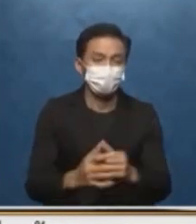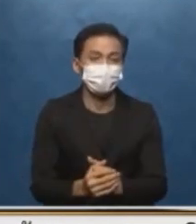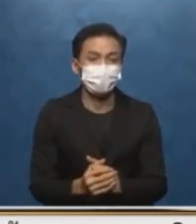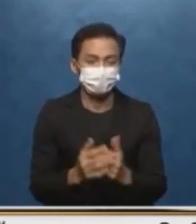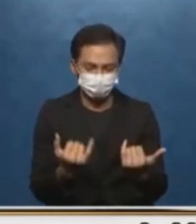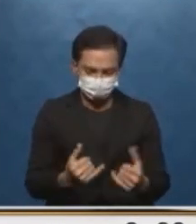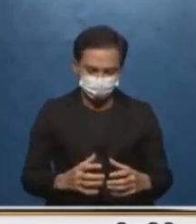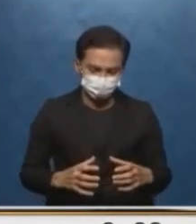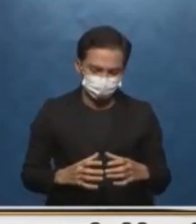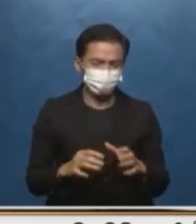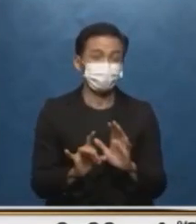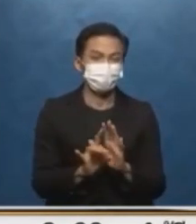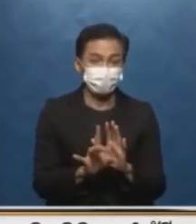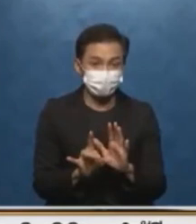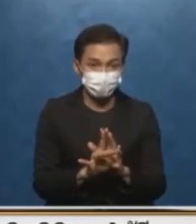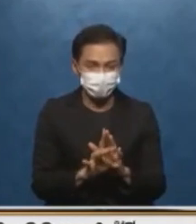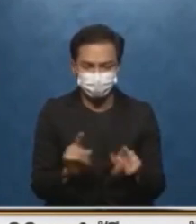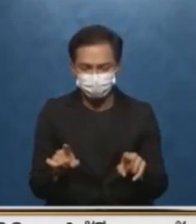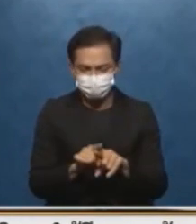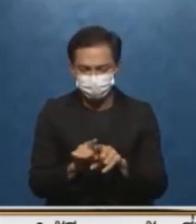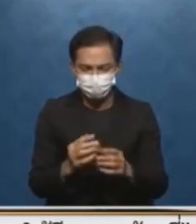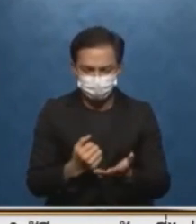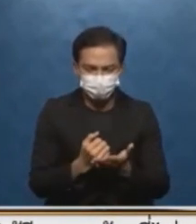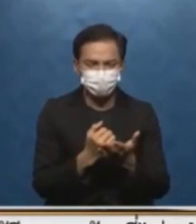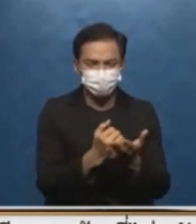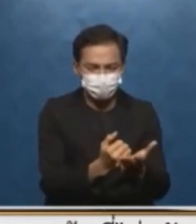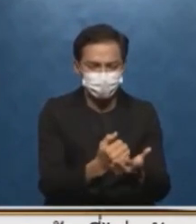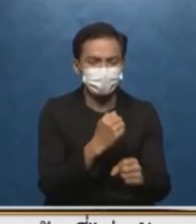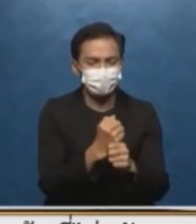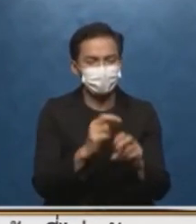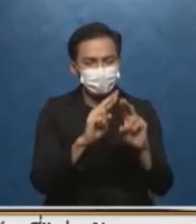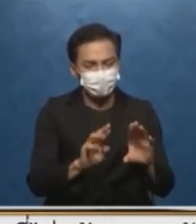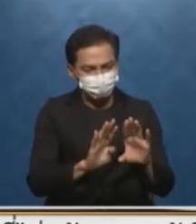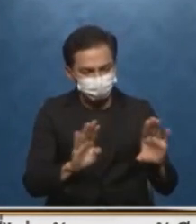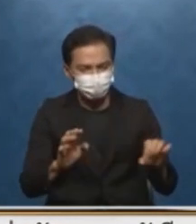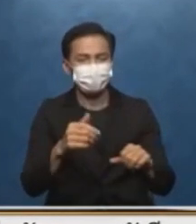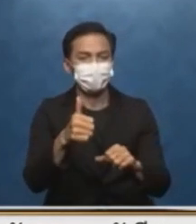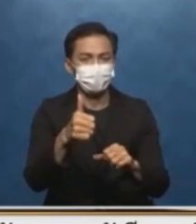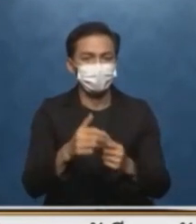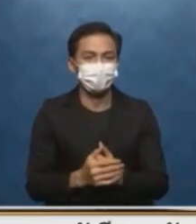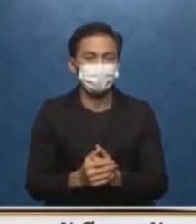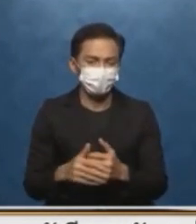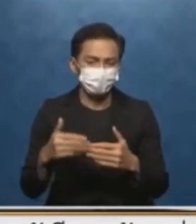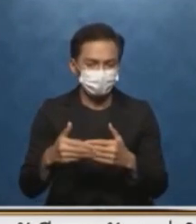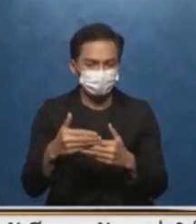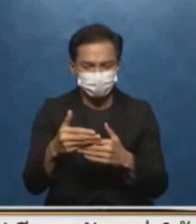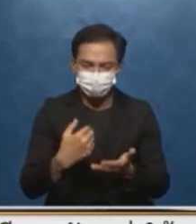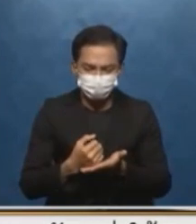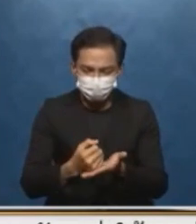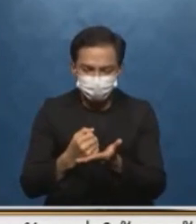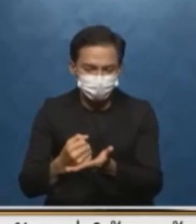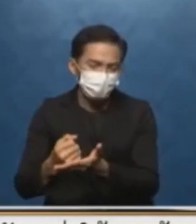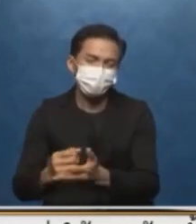ายที่จะได้รับการผ่อนปรนให้มาประกอบกิจการดังเดิมระหว่างทางไม่มีการช่วยเหลือน